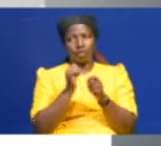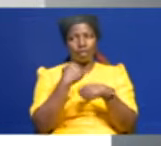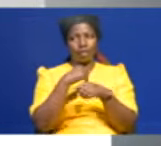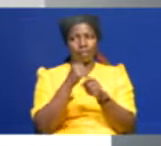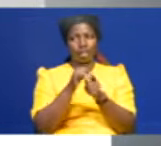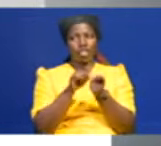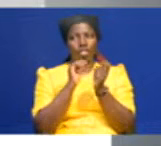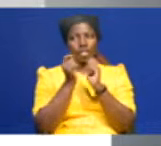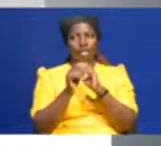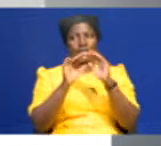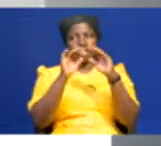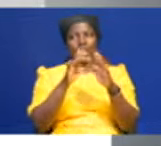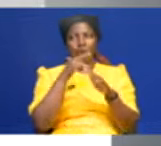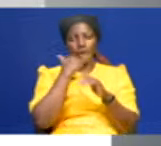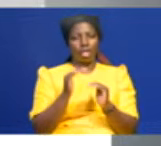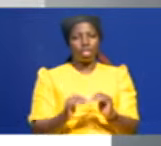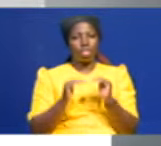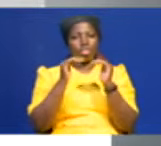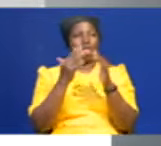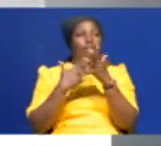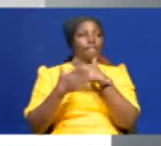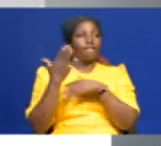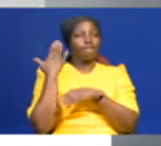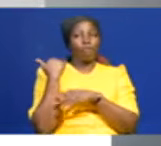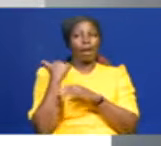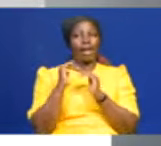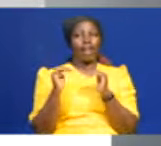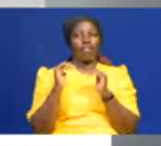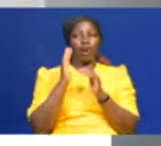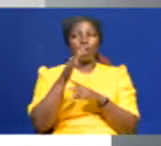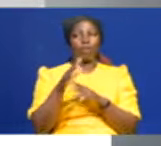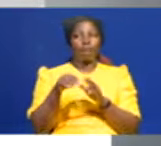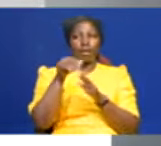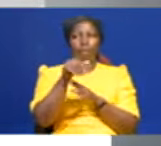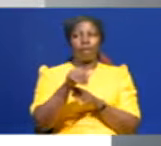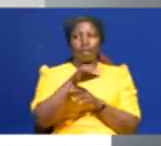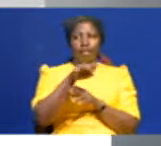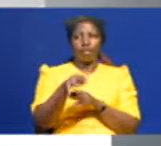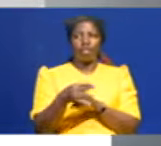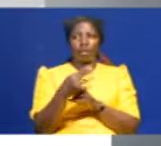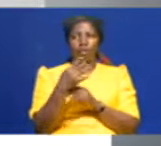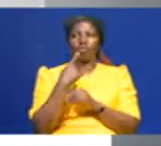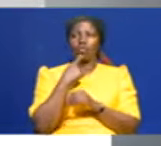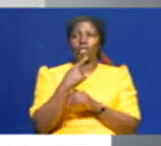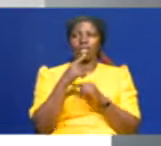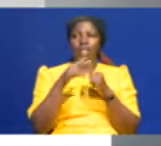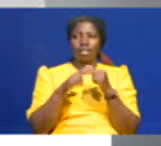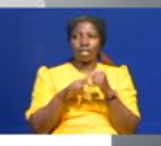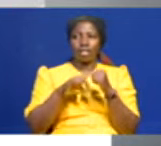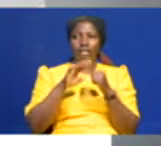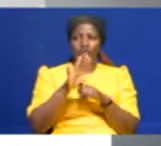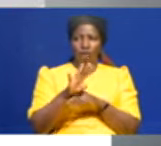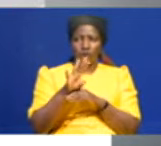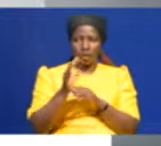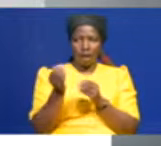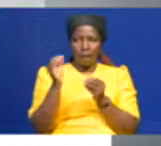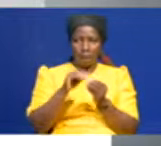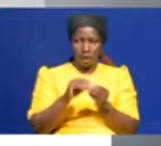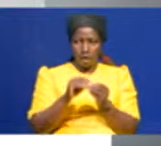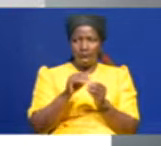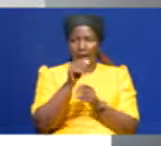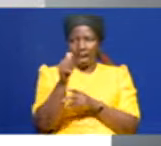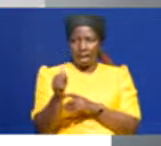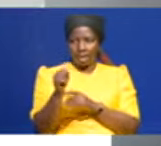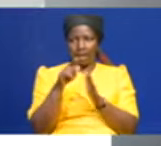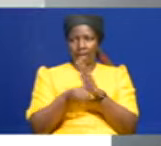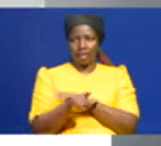walimu waliohitimu ngazi ya awali watapokea shilingi 4,164 zaidi, huku wale wanaohudumu